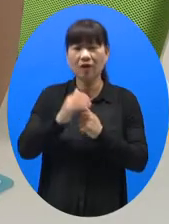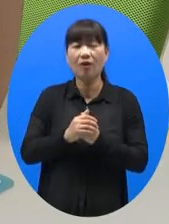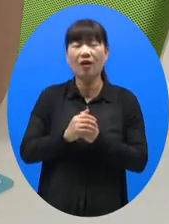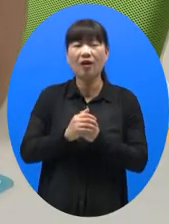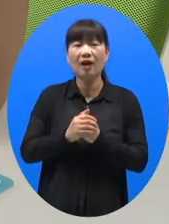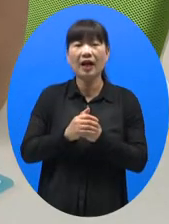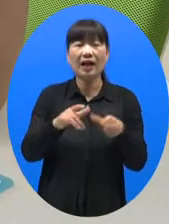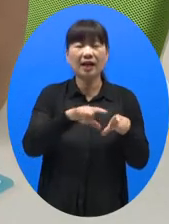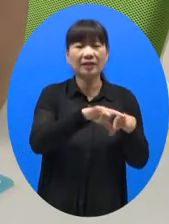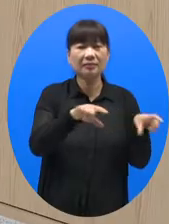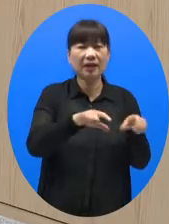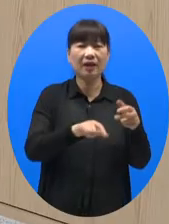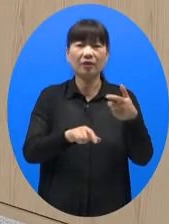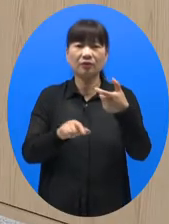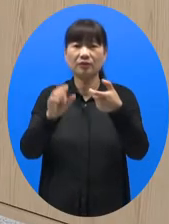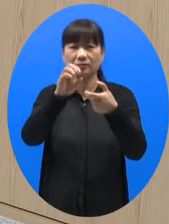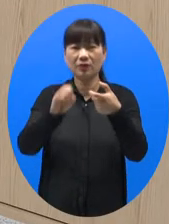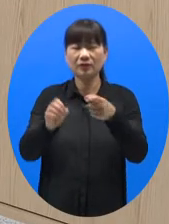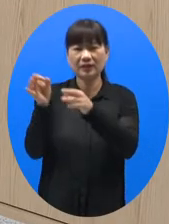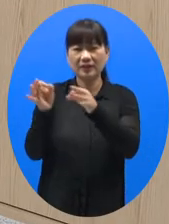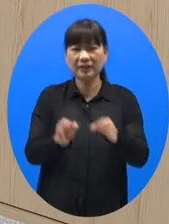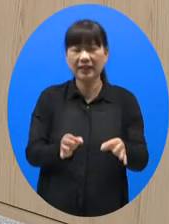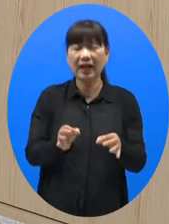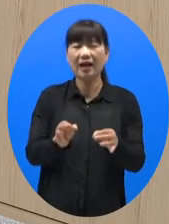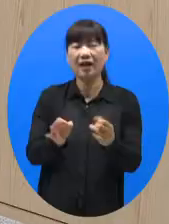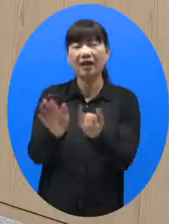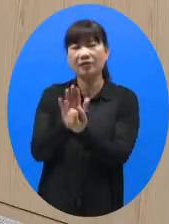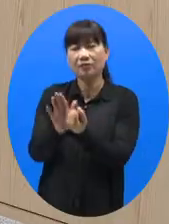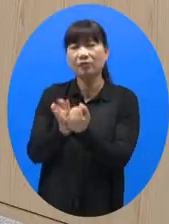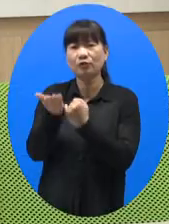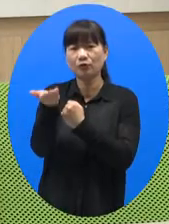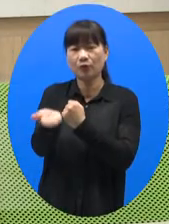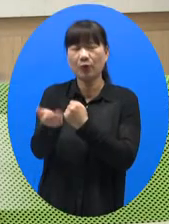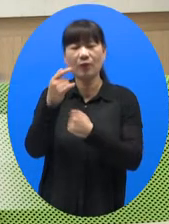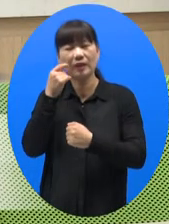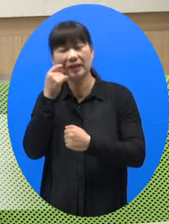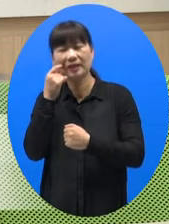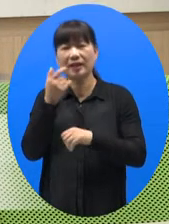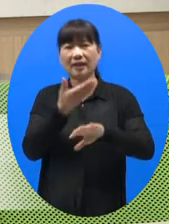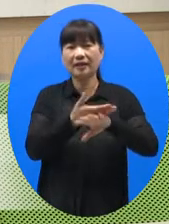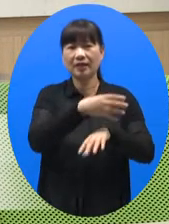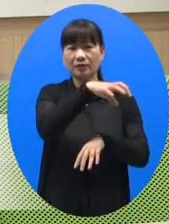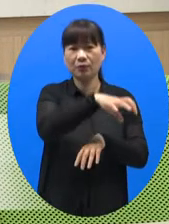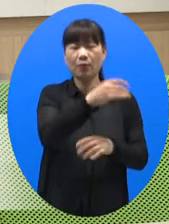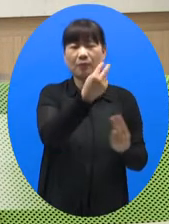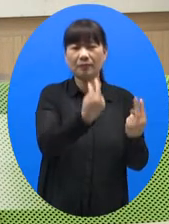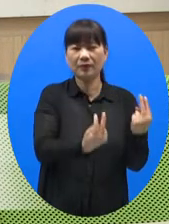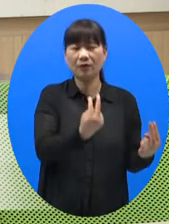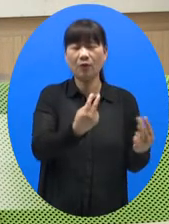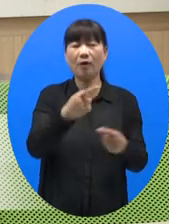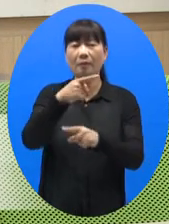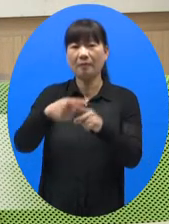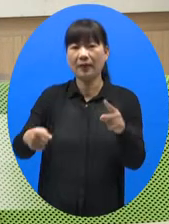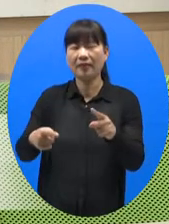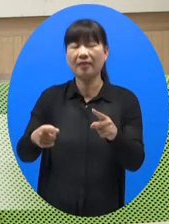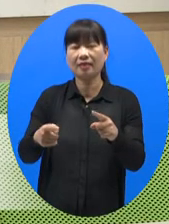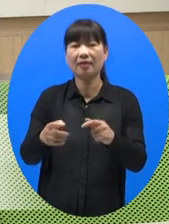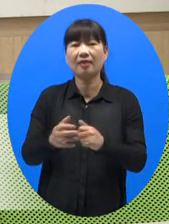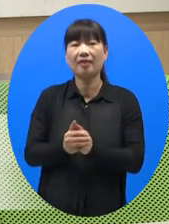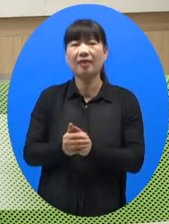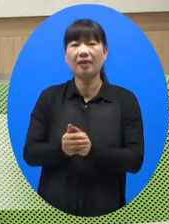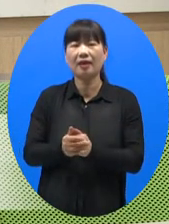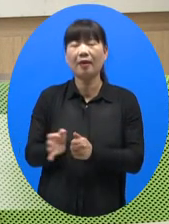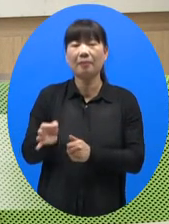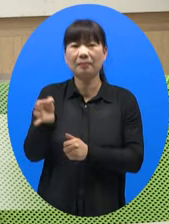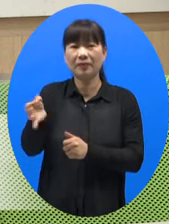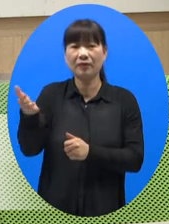값에 질 높은 산후조리 서비스를 해 인기를 얻고 있습니다. 다른 조리원에 비해서 절반 금액인데